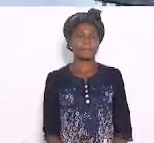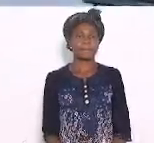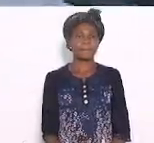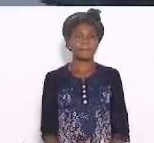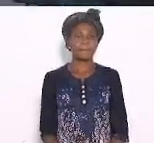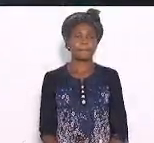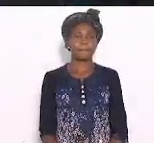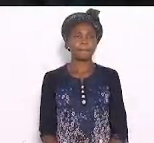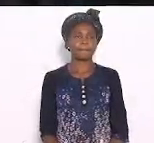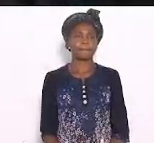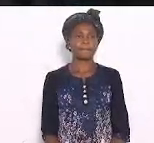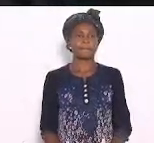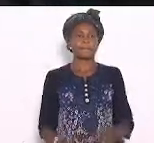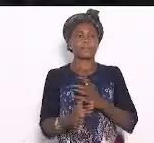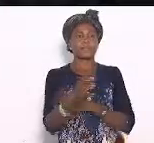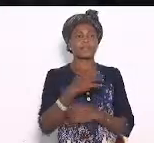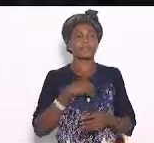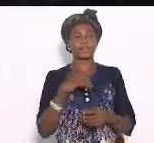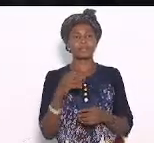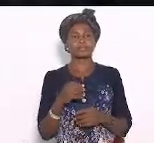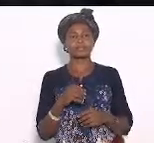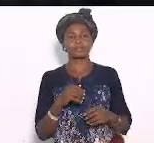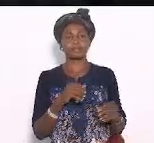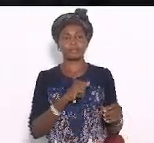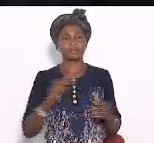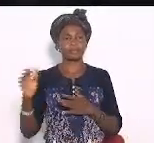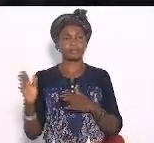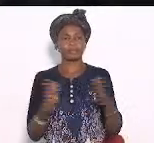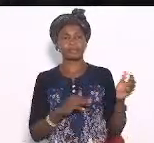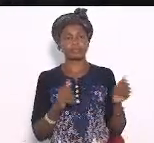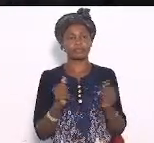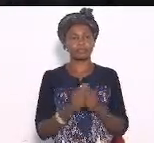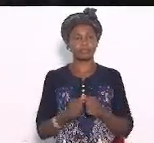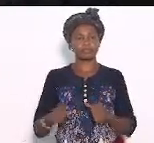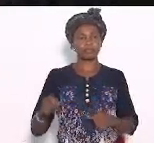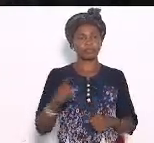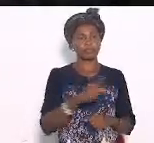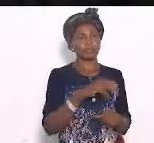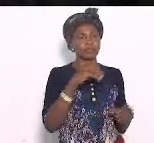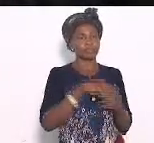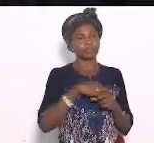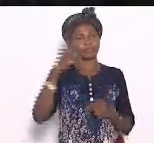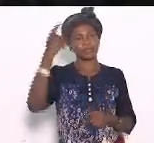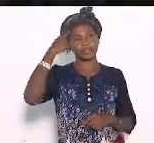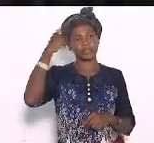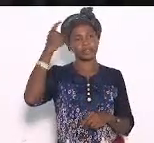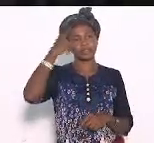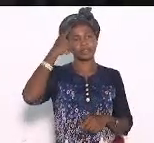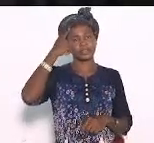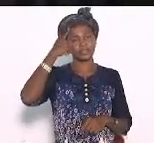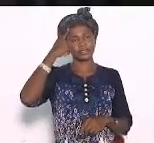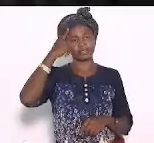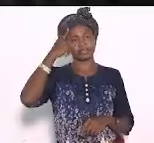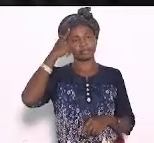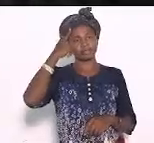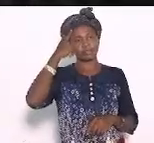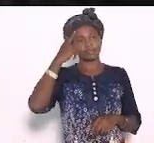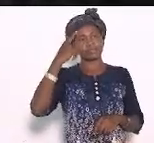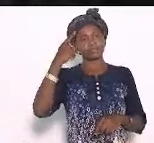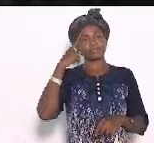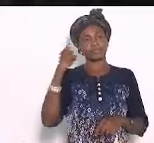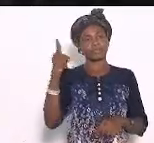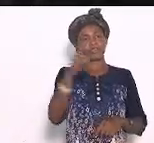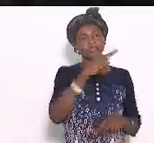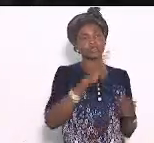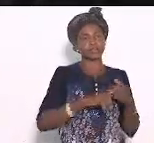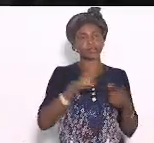God has a with you in mind for